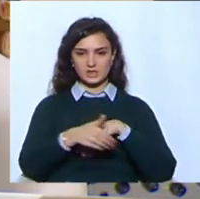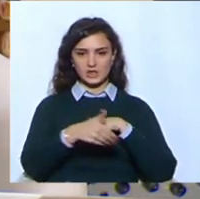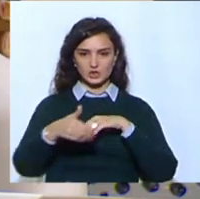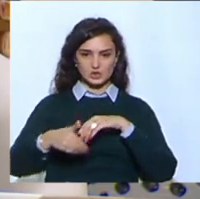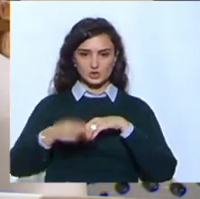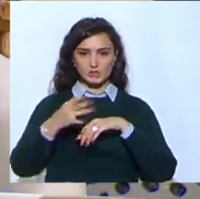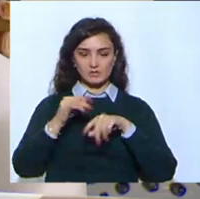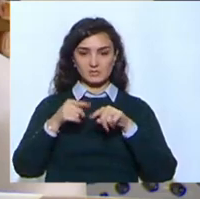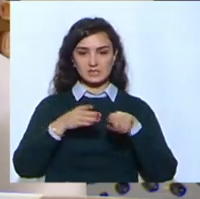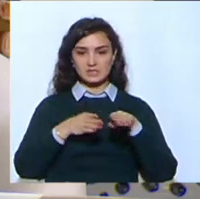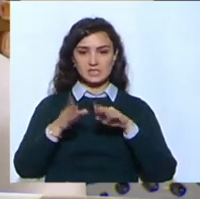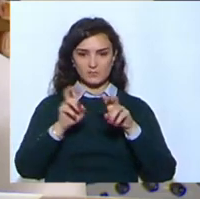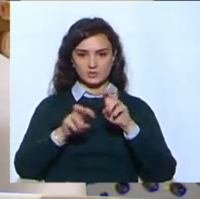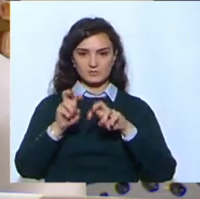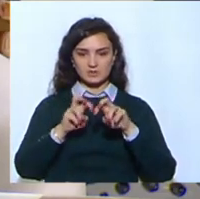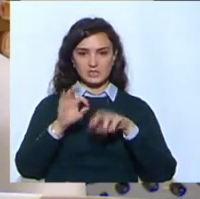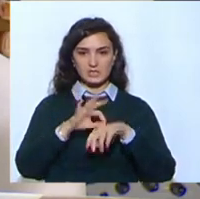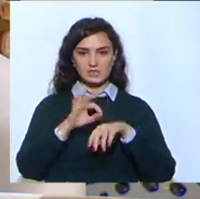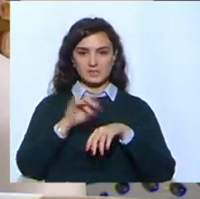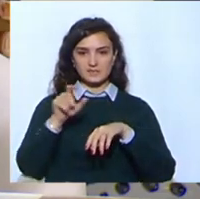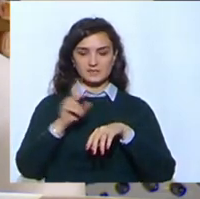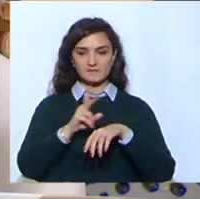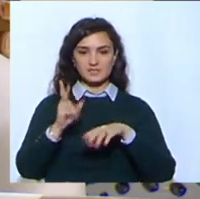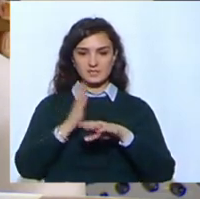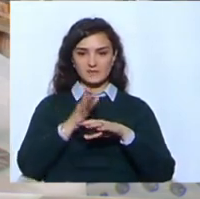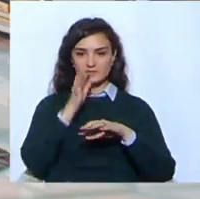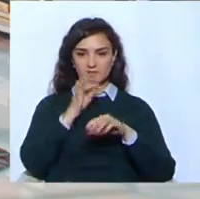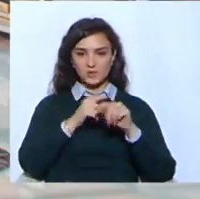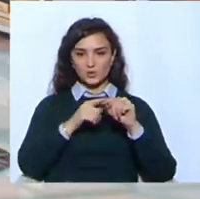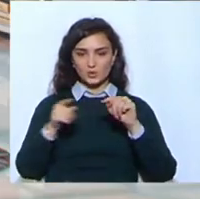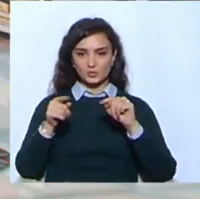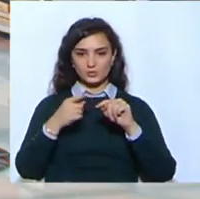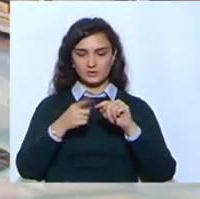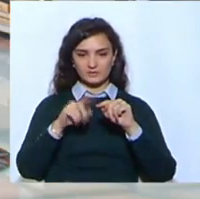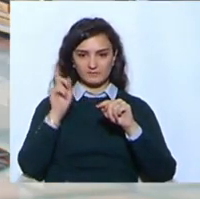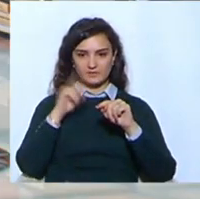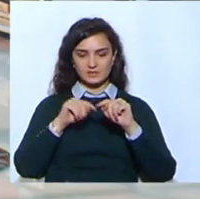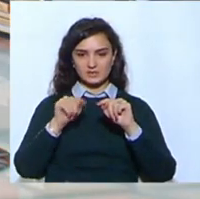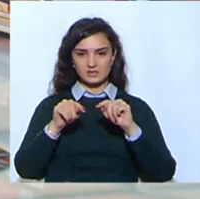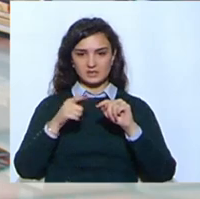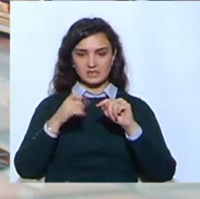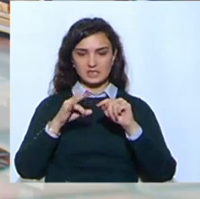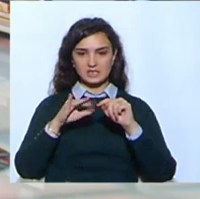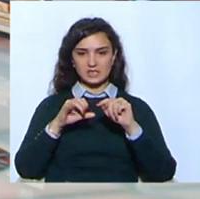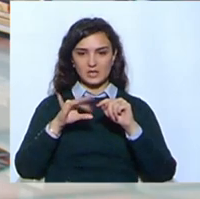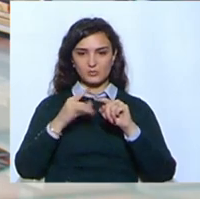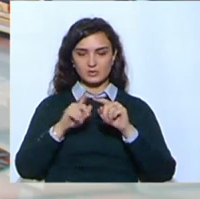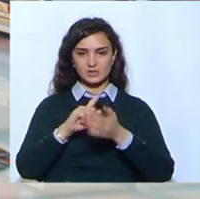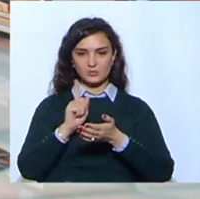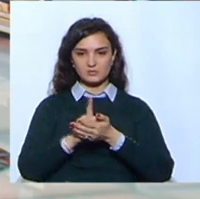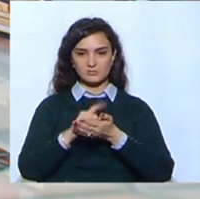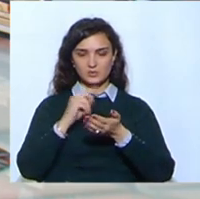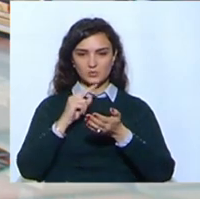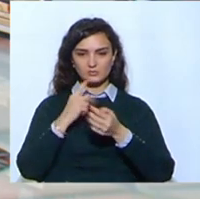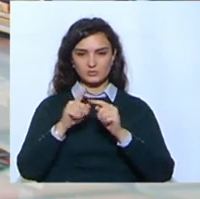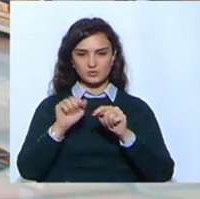თუმცა აქედან გამოსავალი მოძებნილია პაციენტებს, რომლებსაც აქვთ პერიოდული, აი ეს ვიცით უკვე ანამნეში გენიტალური ჰერპესი, ეს აუცილებლად უნდა განიხილოს,